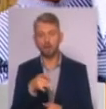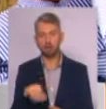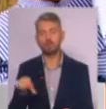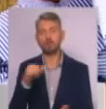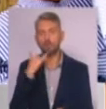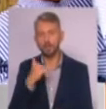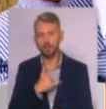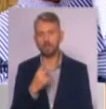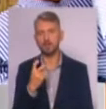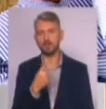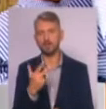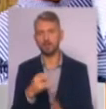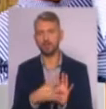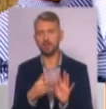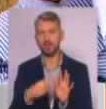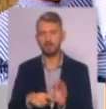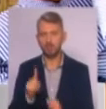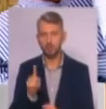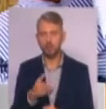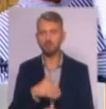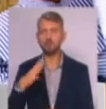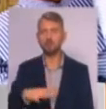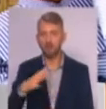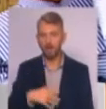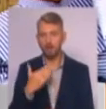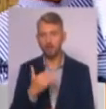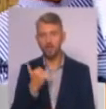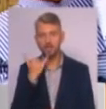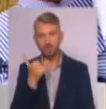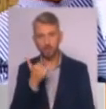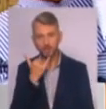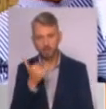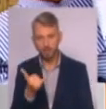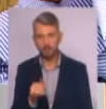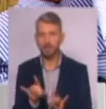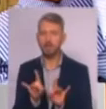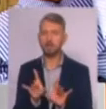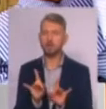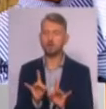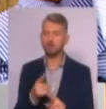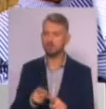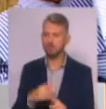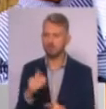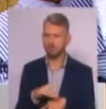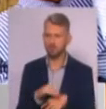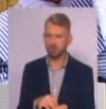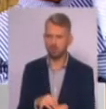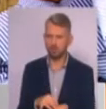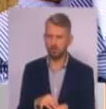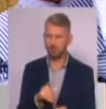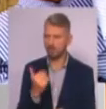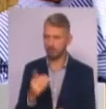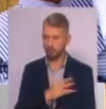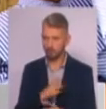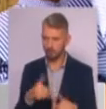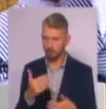долучайтеся, 223-0981, ми чекаємо ваших телефонних дзвінків. Розкажіть, пані Людмила, це ви проводили, я так розумію, за вашу